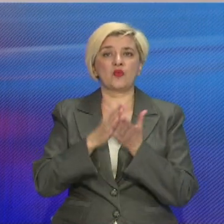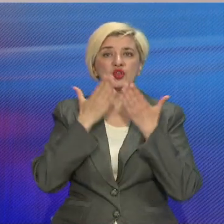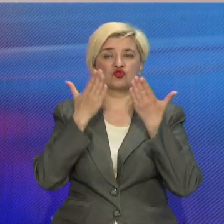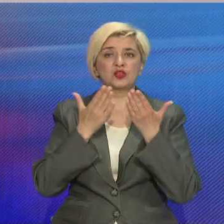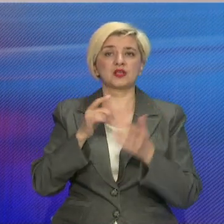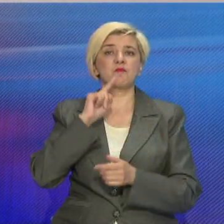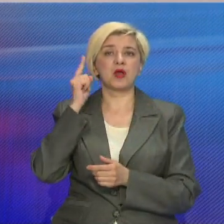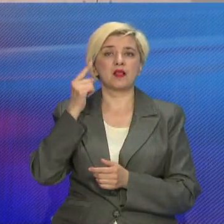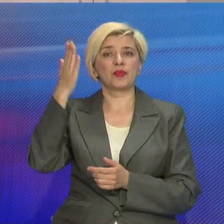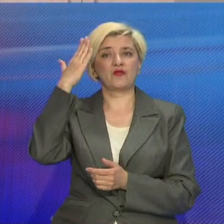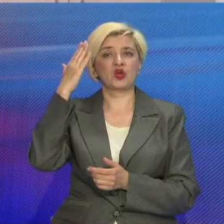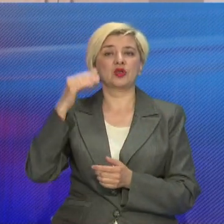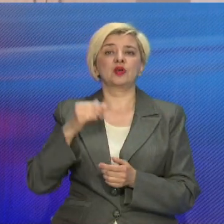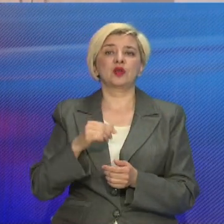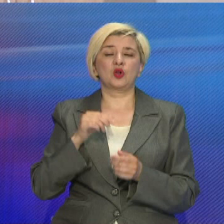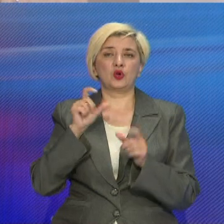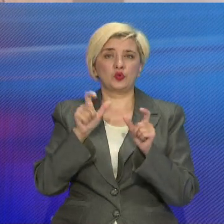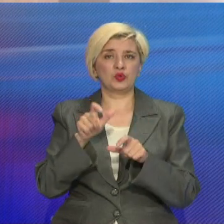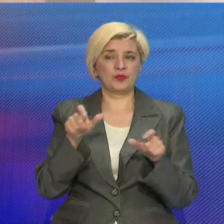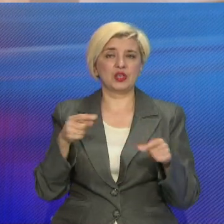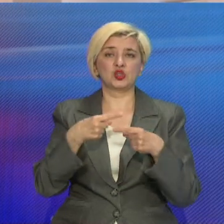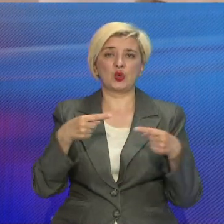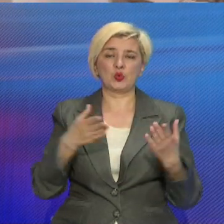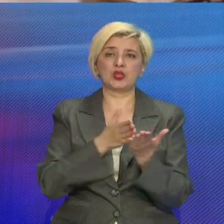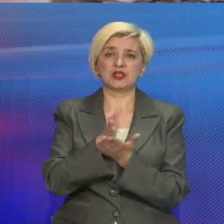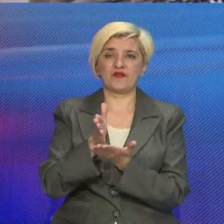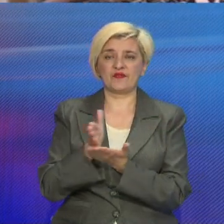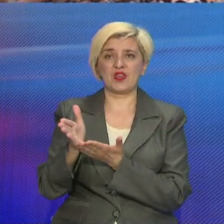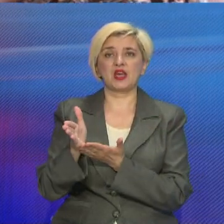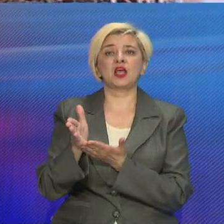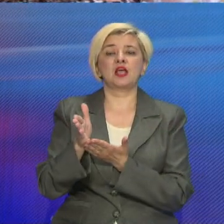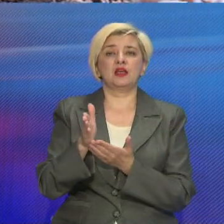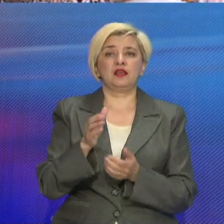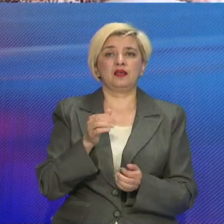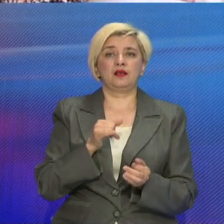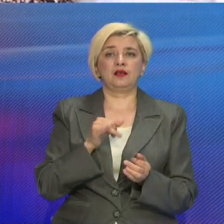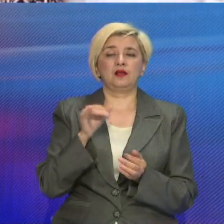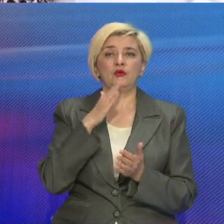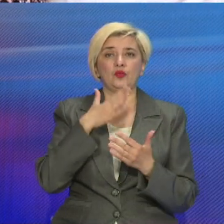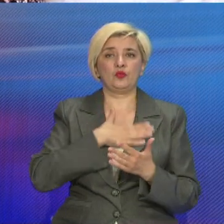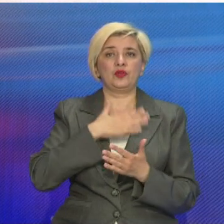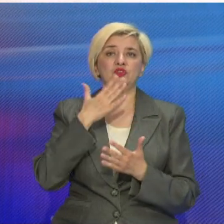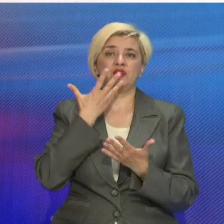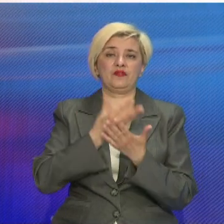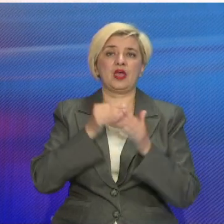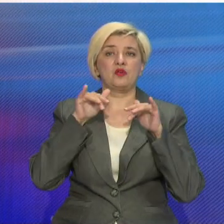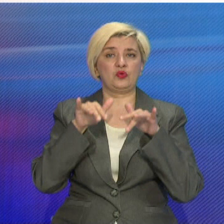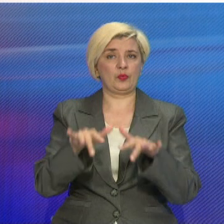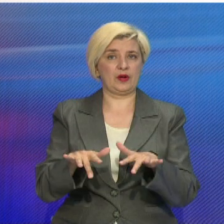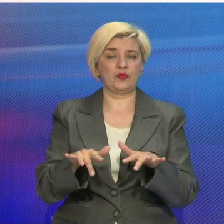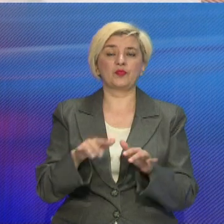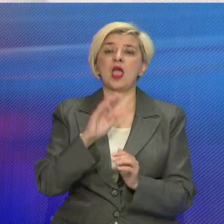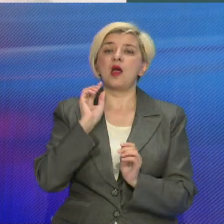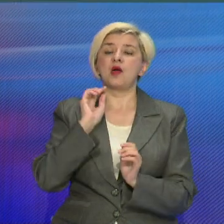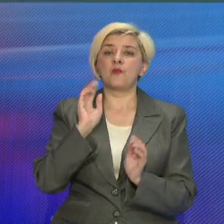таленавитыми, сумленными людьми из разных сфер и напрамкаў дзейнасці, безмежно улюбённых у свою справу. По воле лёсу